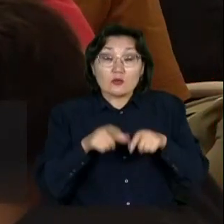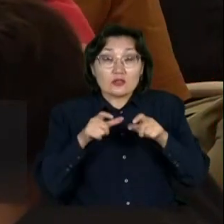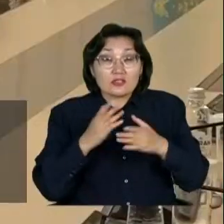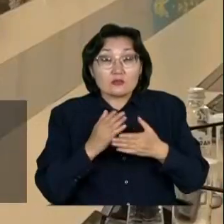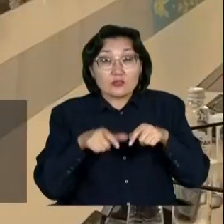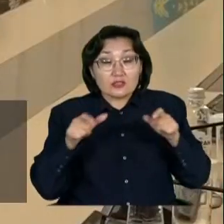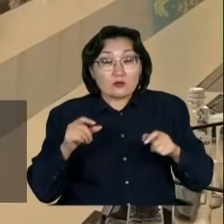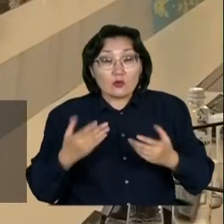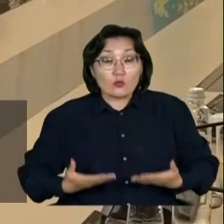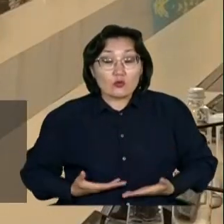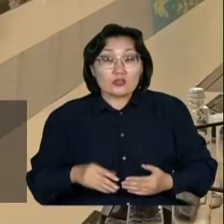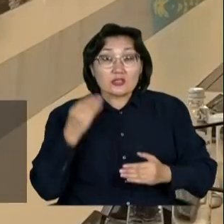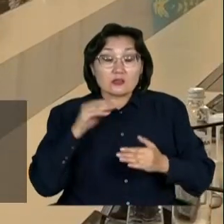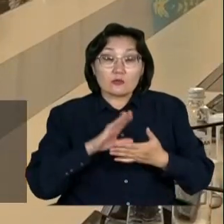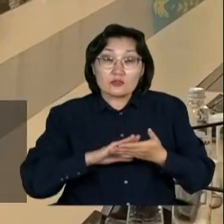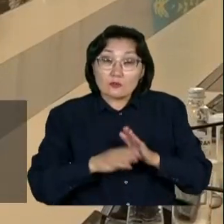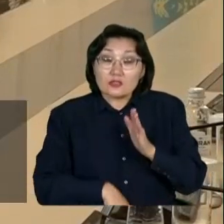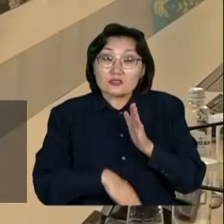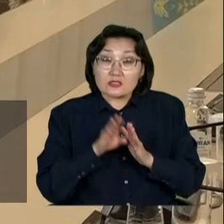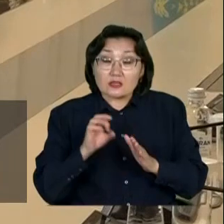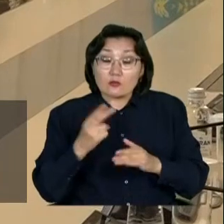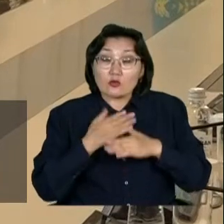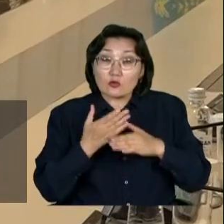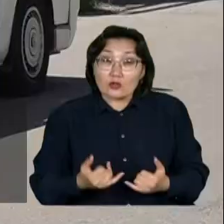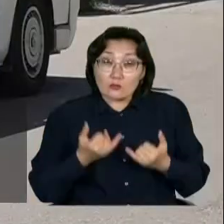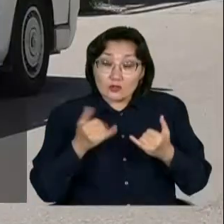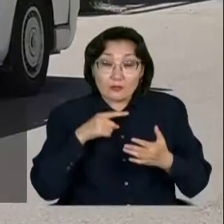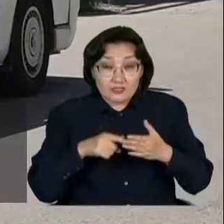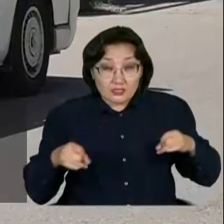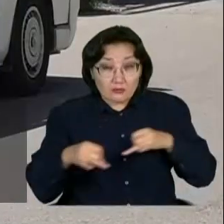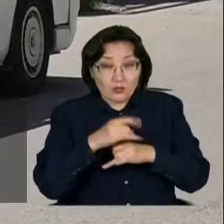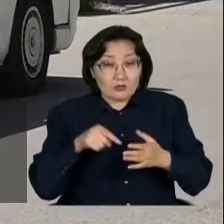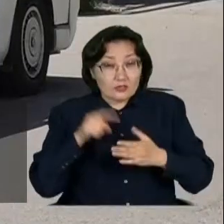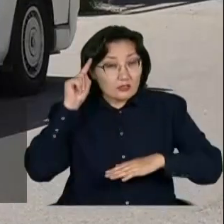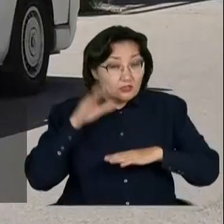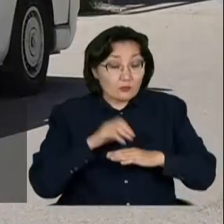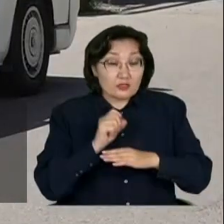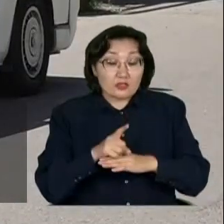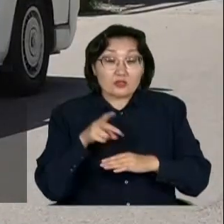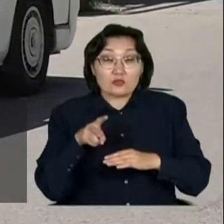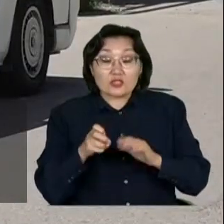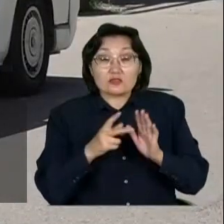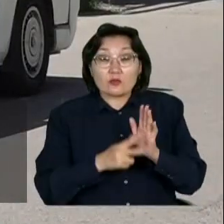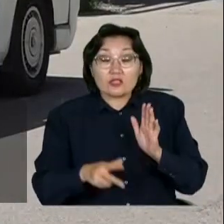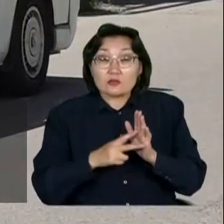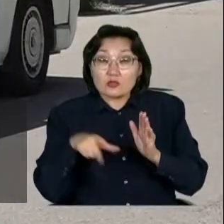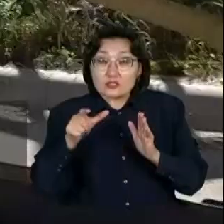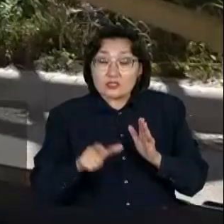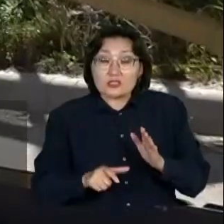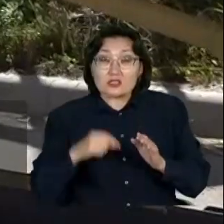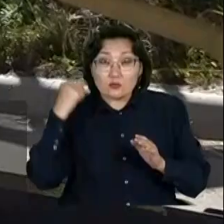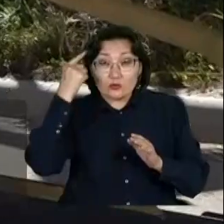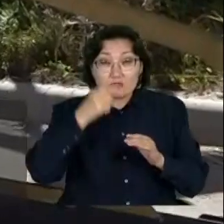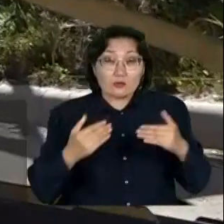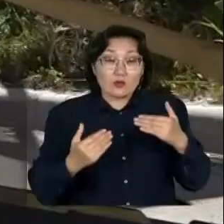өмір сүру сапасын жақсарту және әлеуметтік қолдау мәселесі де қалыс қалмады. Қала әкімінің тапсырмасымен 288 адамды жеке